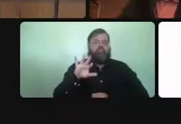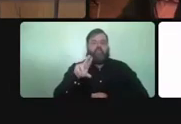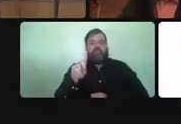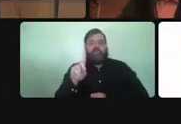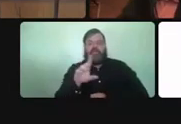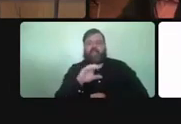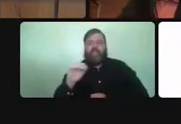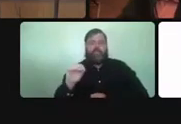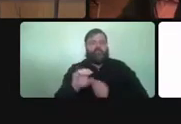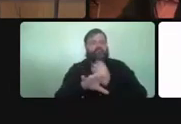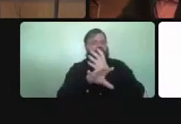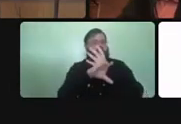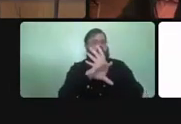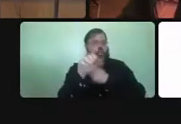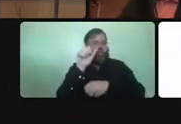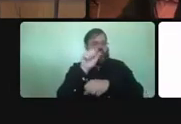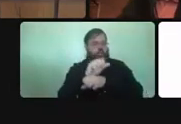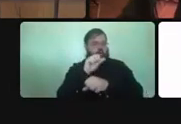Na